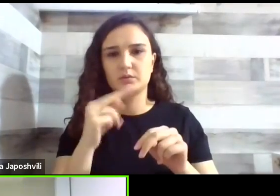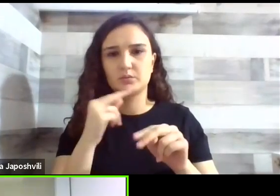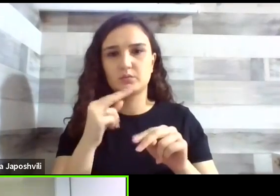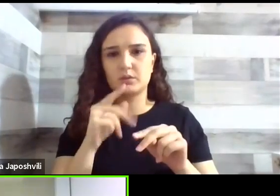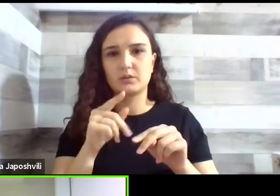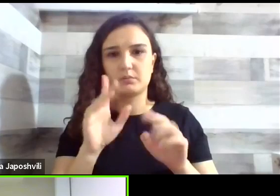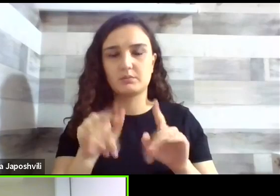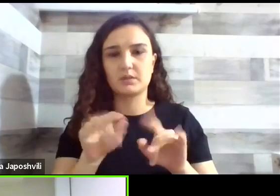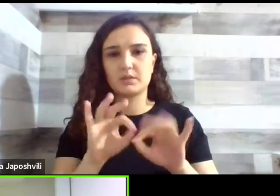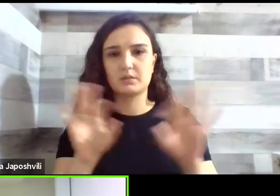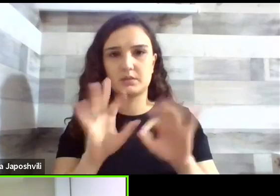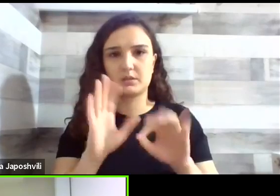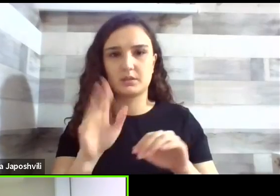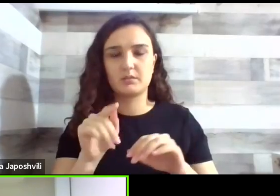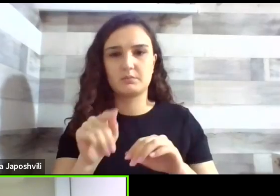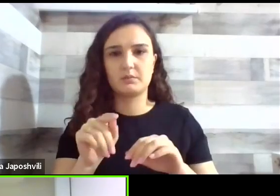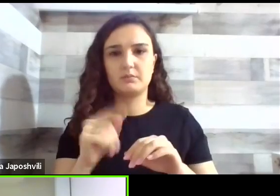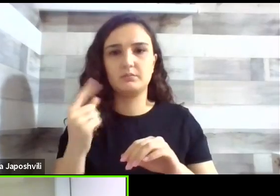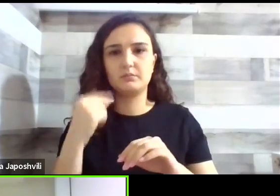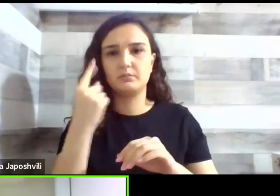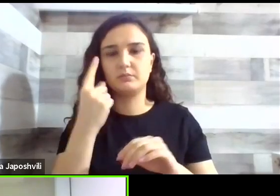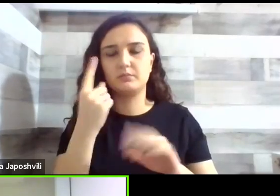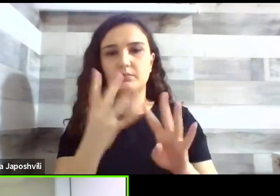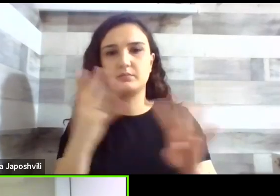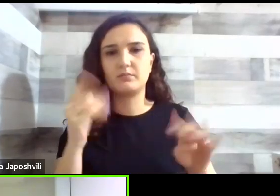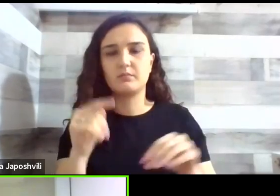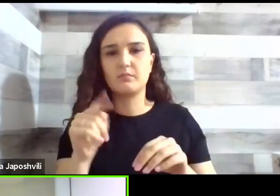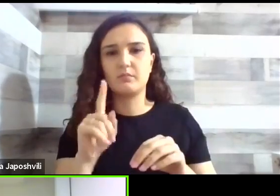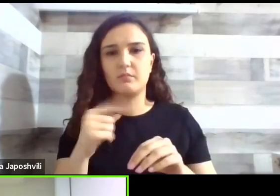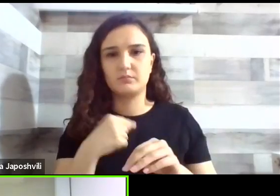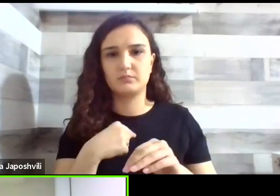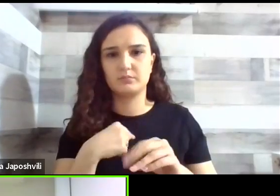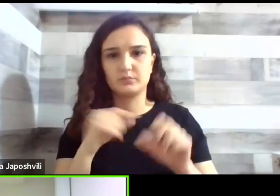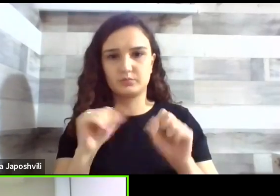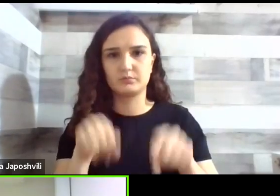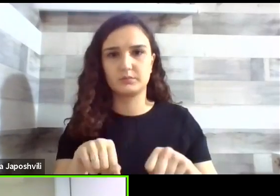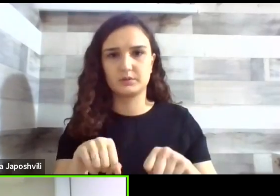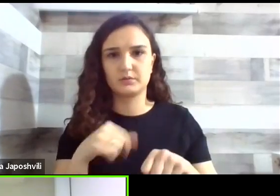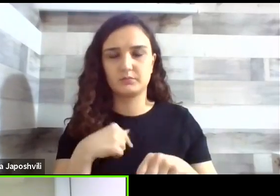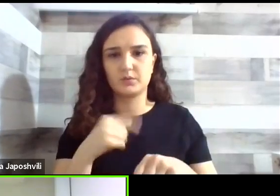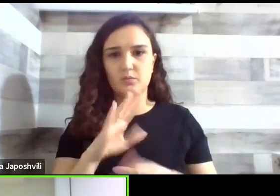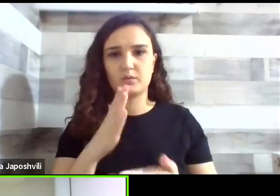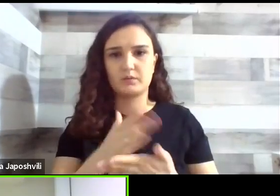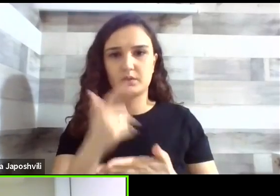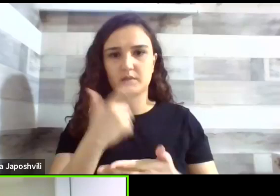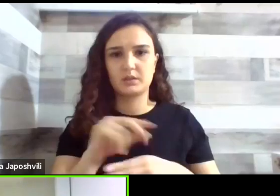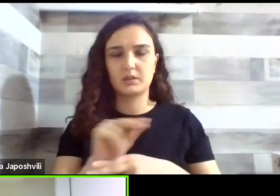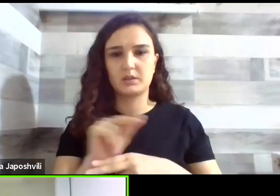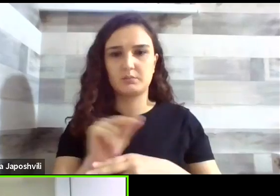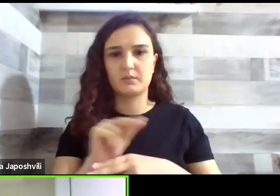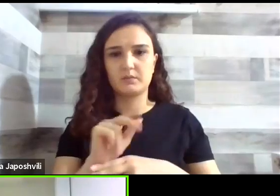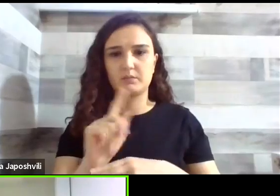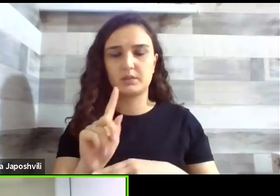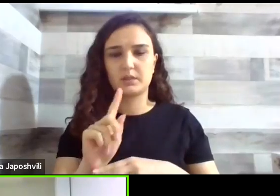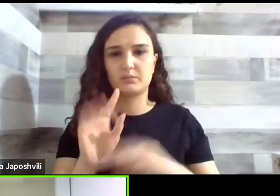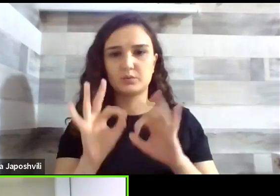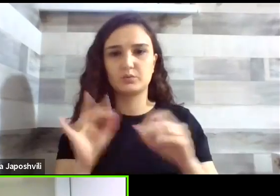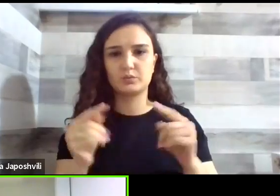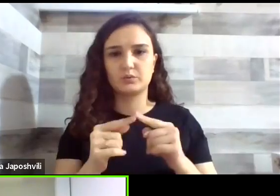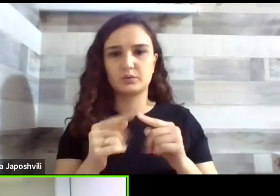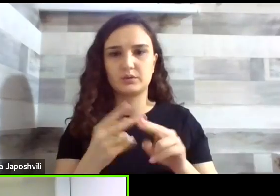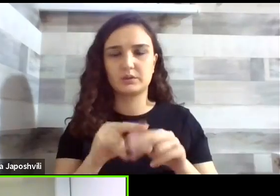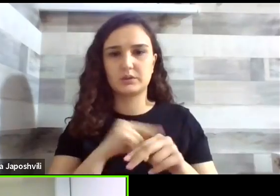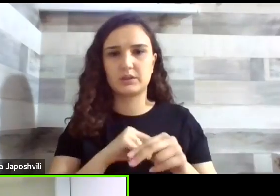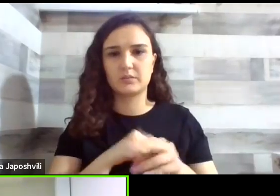rebasa, anu, primul rechi reacție rom neșe mizlia, me xuaru ar terapeuti, ha magram, zusta da este tanam